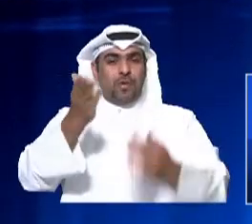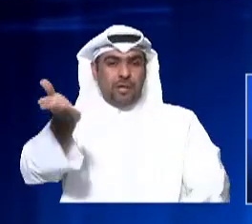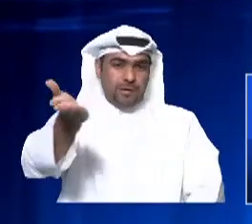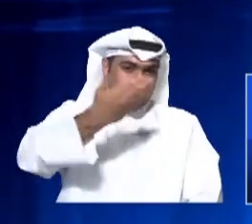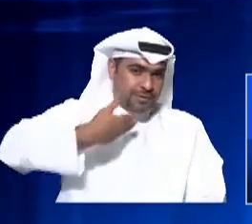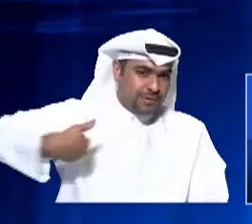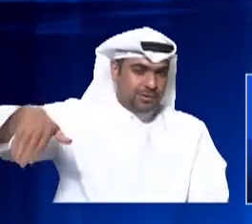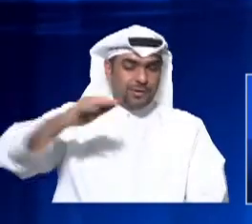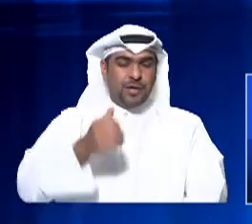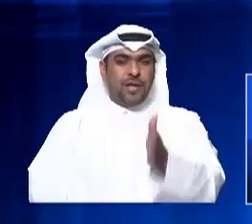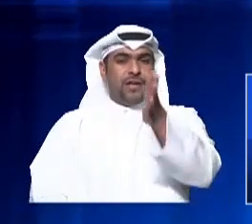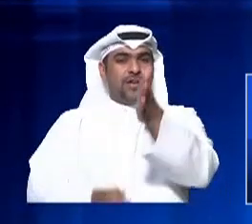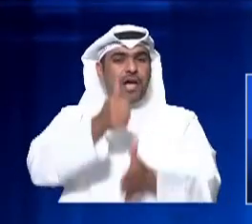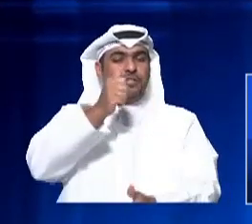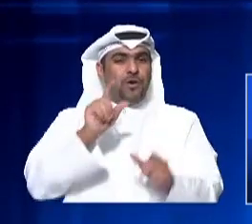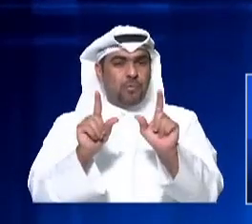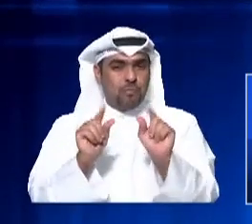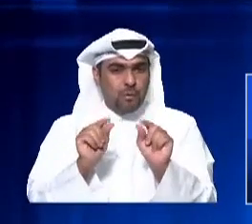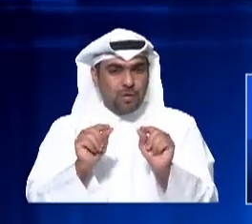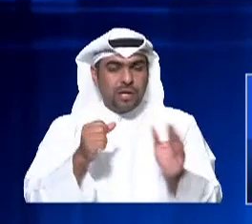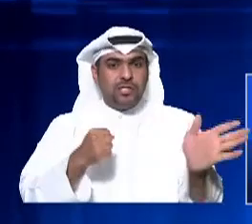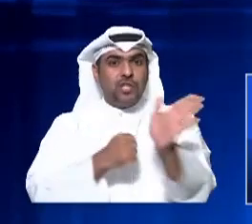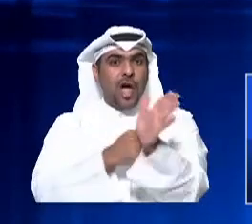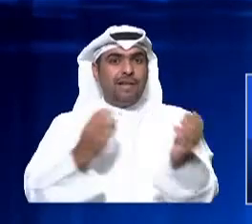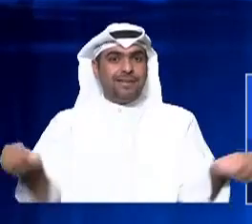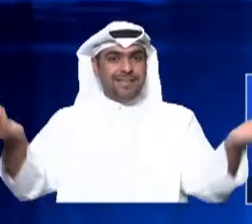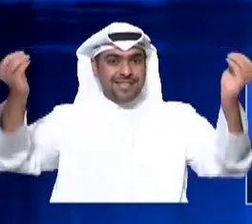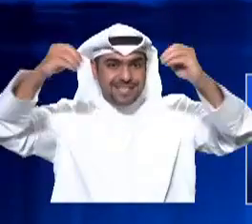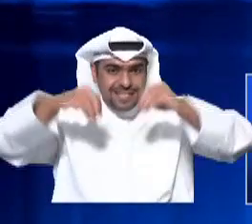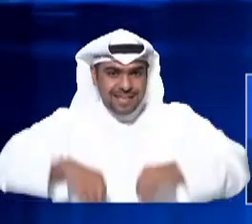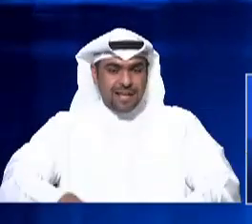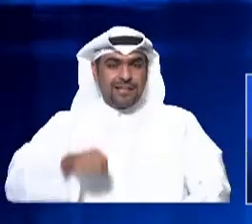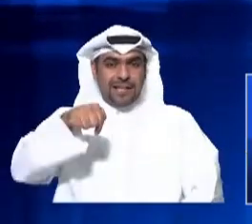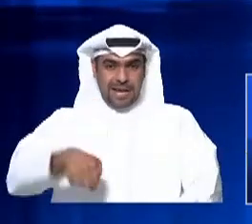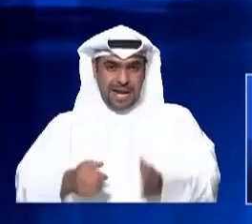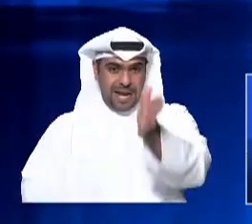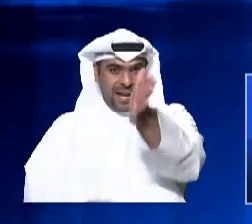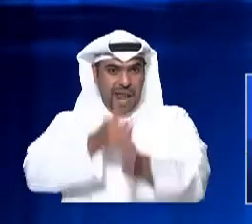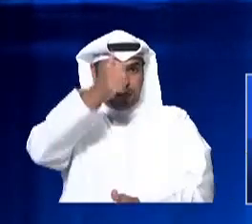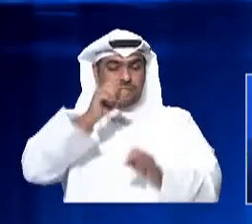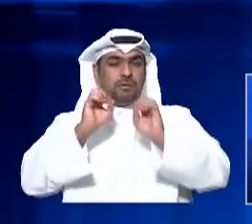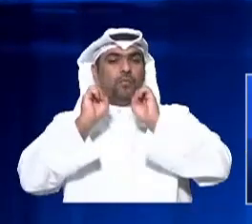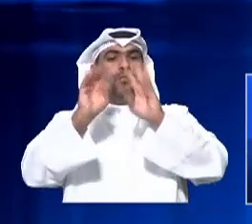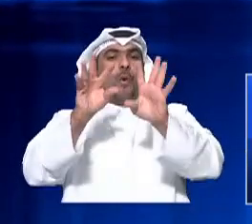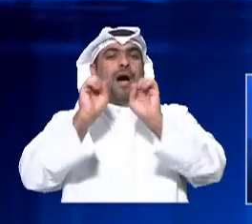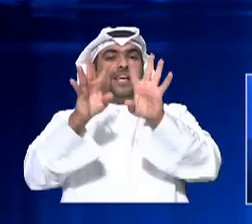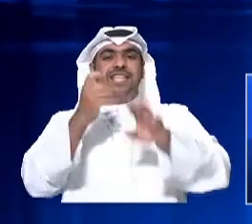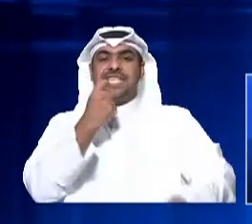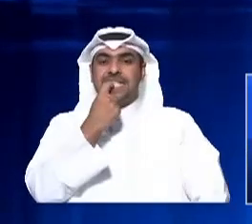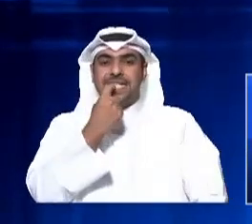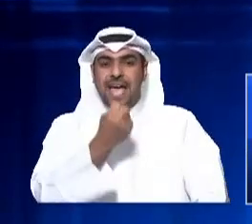التي أداها طلبة الصف الثاني عشر في الدور الأول للعام الدراسي